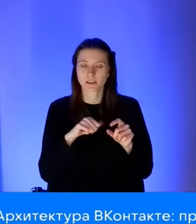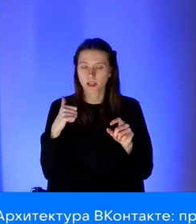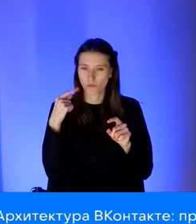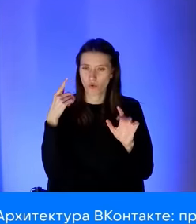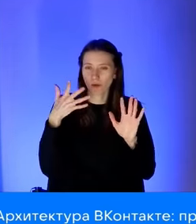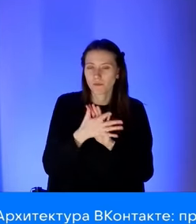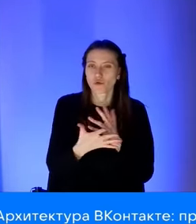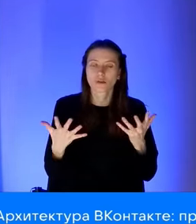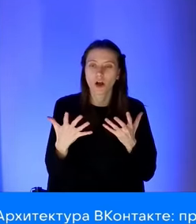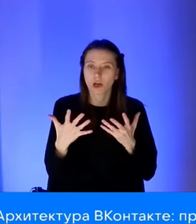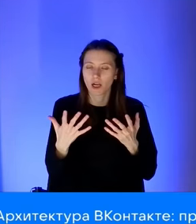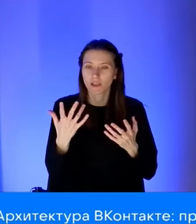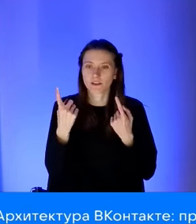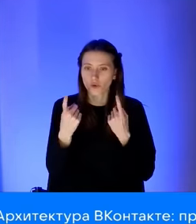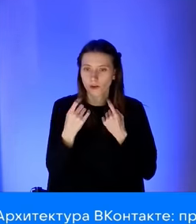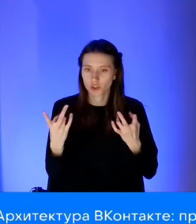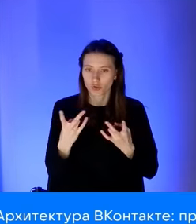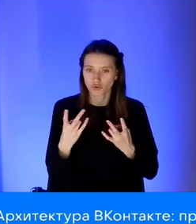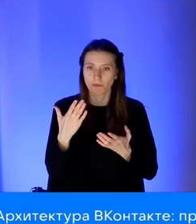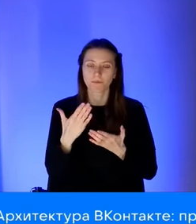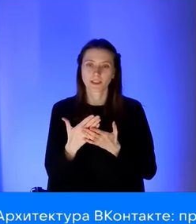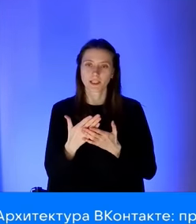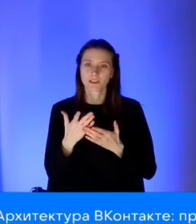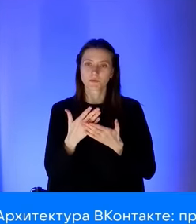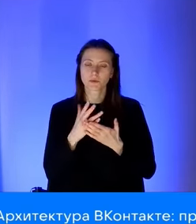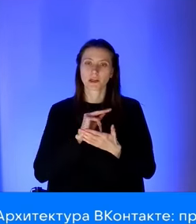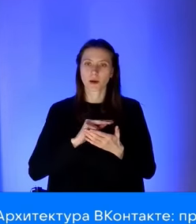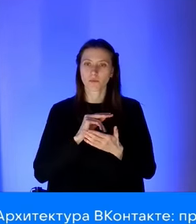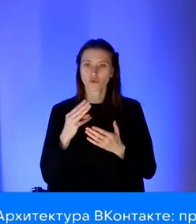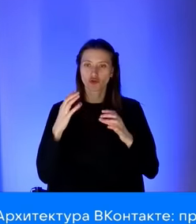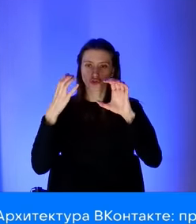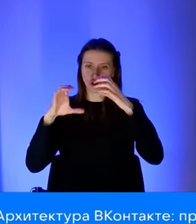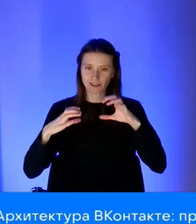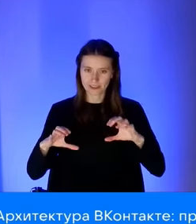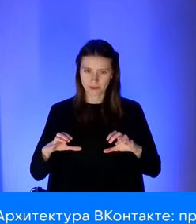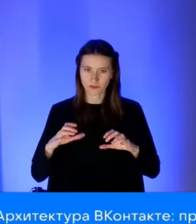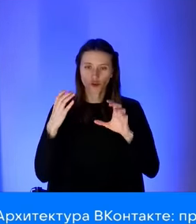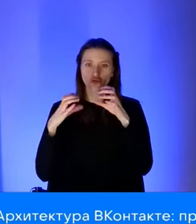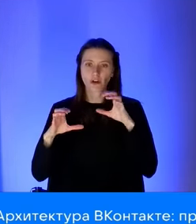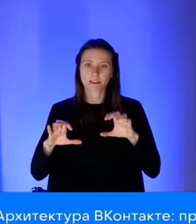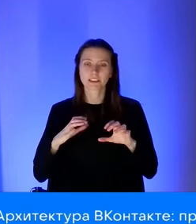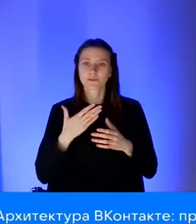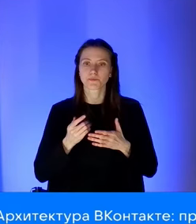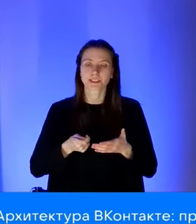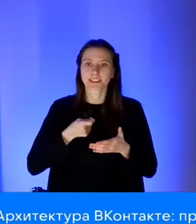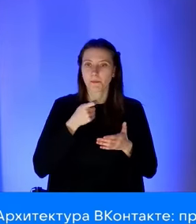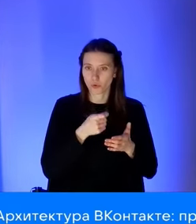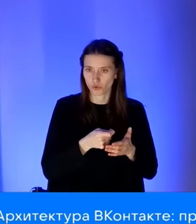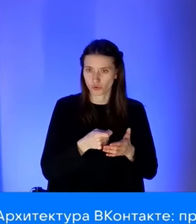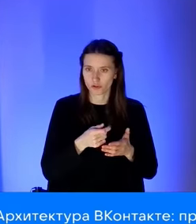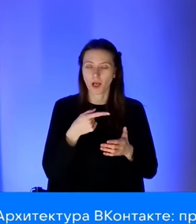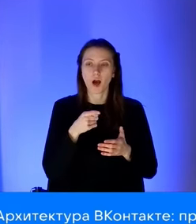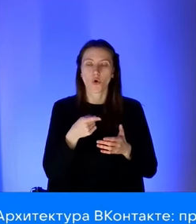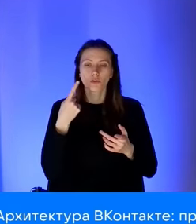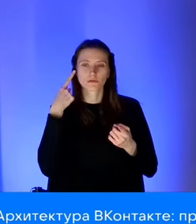находится есть функция диро функци за на ID после